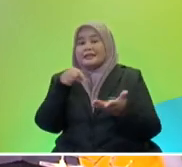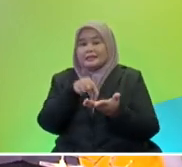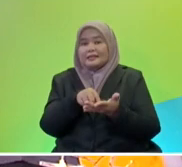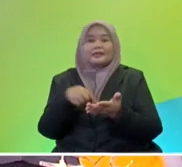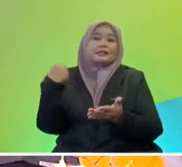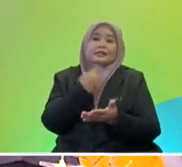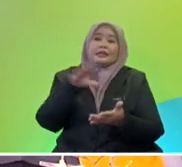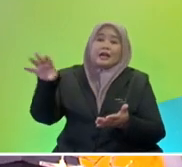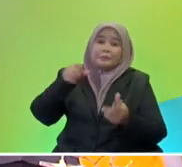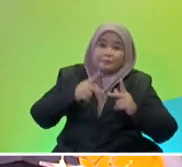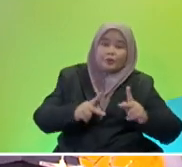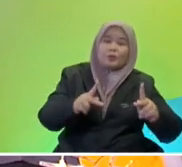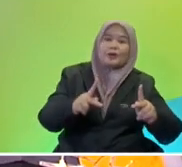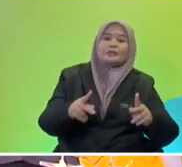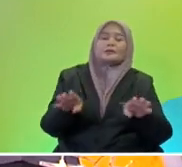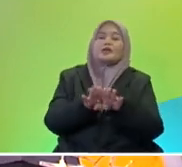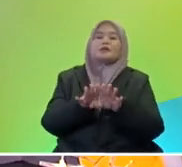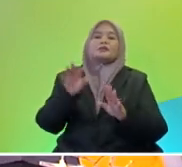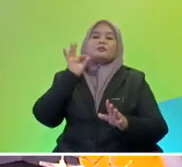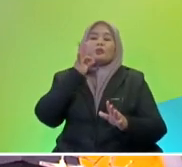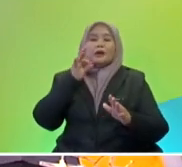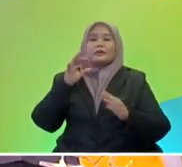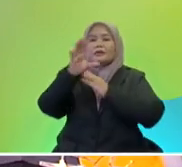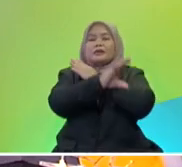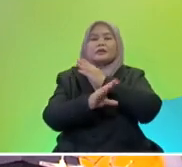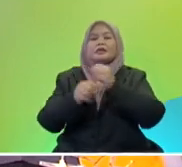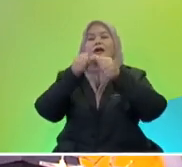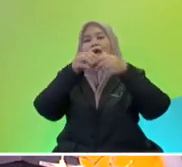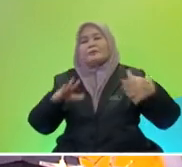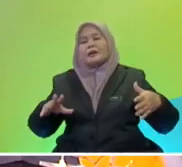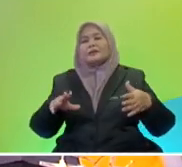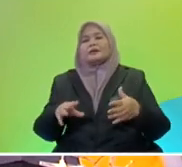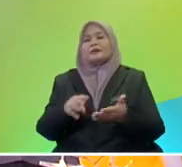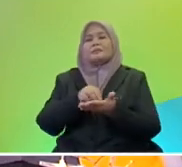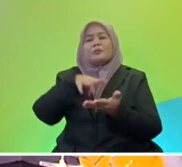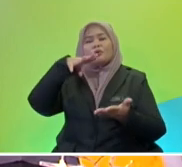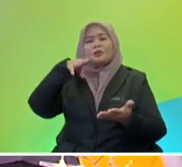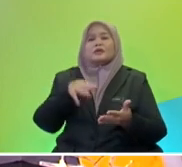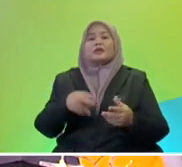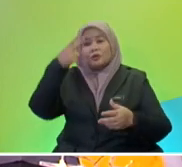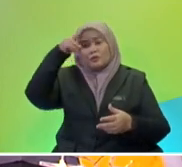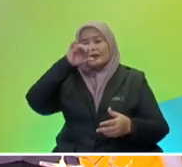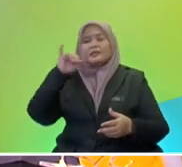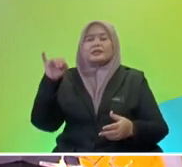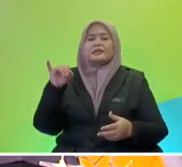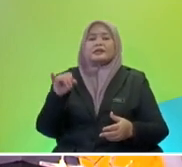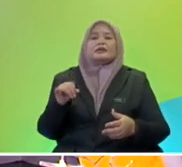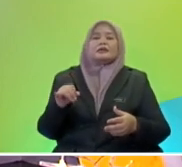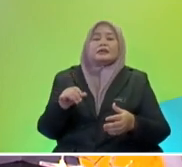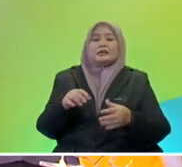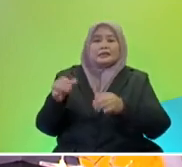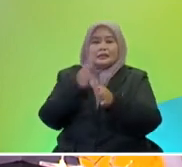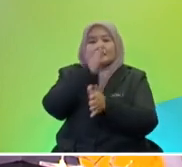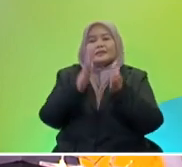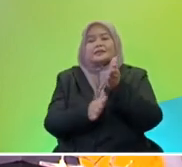kita Ambillah peluang sebagai sebuah negara yang hidup dengan aman dan makmur kita hormati jiran-jeran